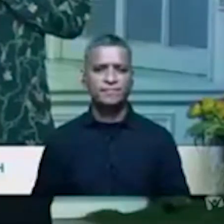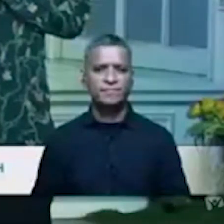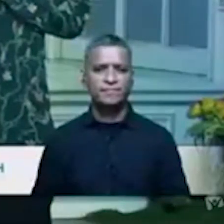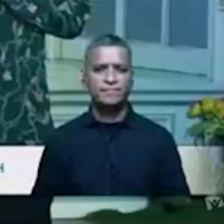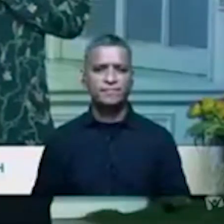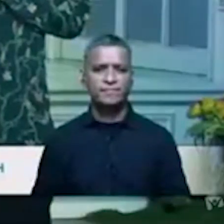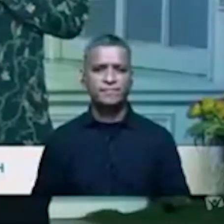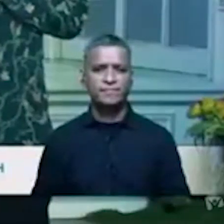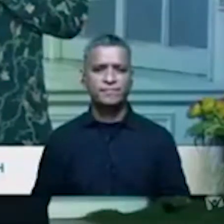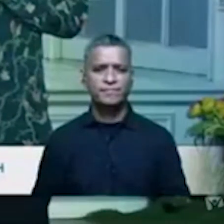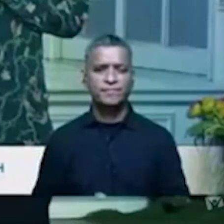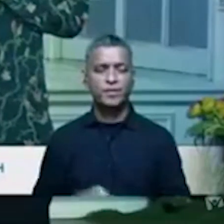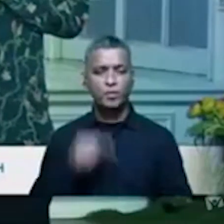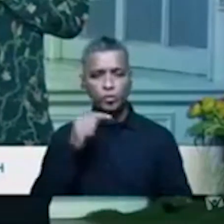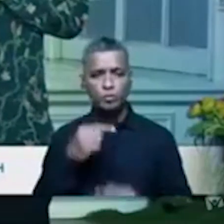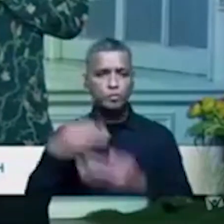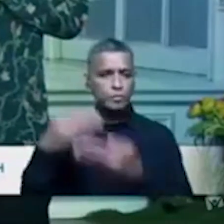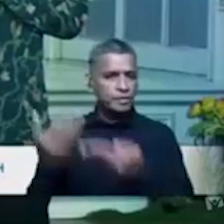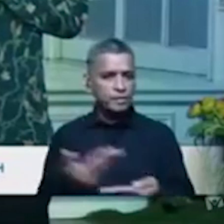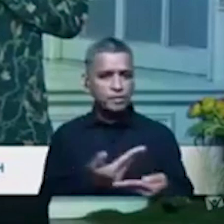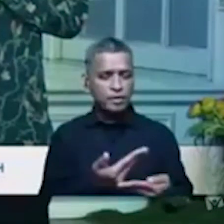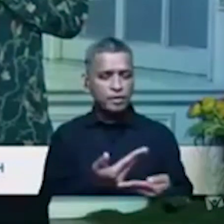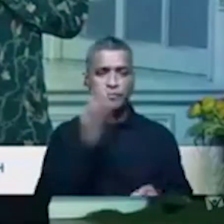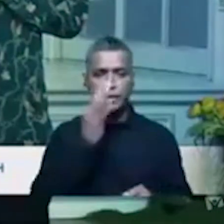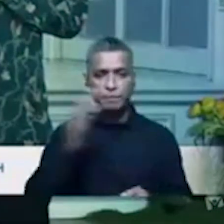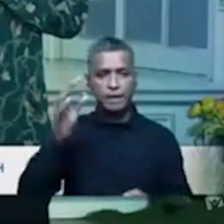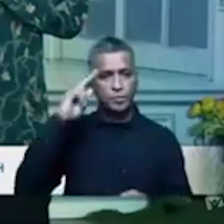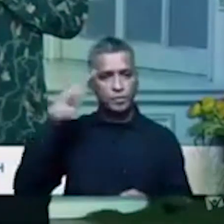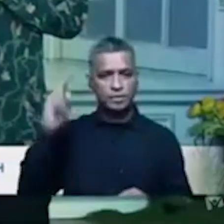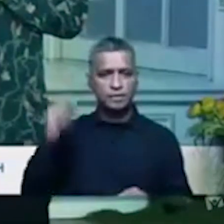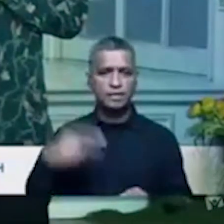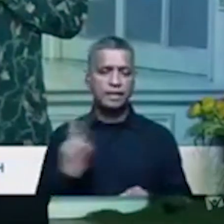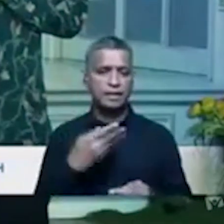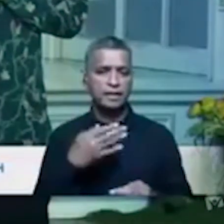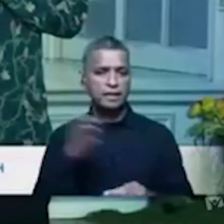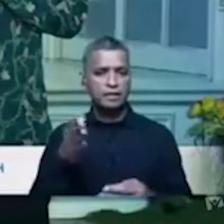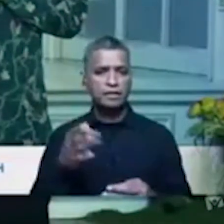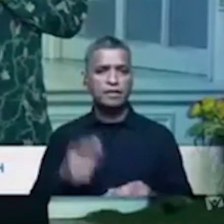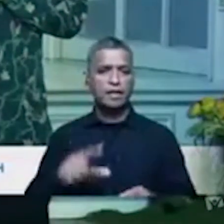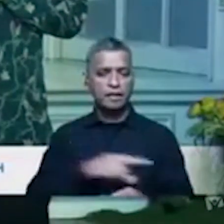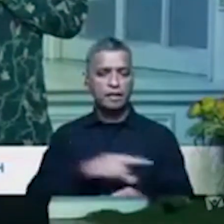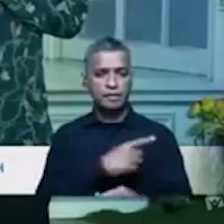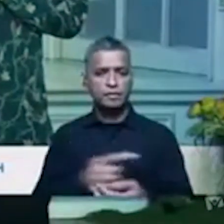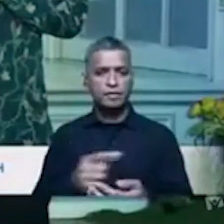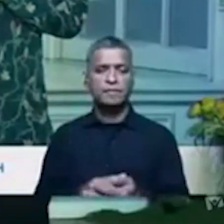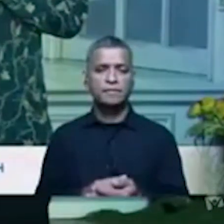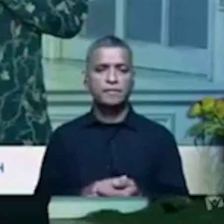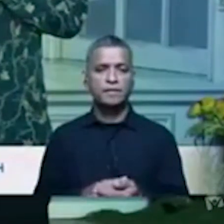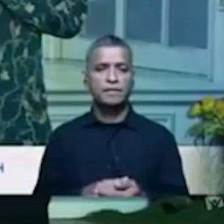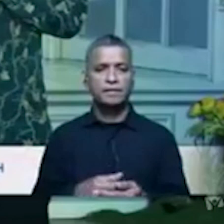Untuk menyambut renungan firman Tuhan, kita ikuti lagu tema, Temukan Kita